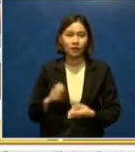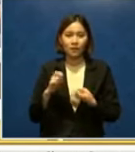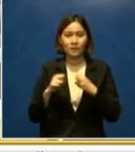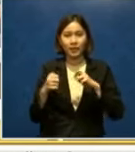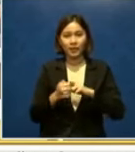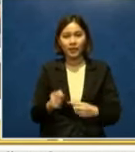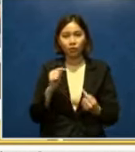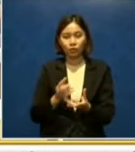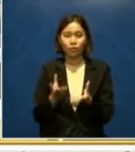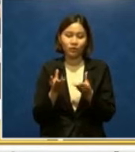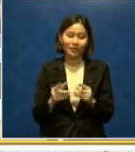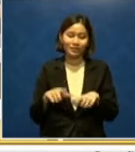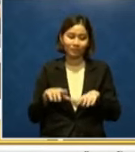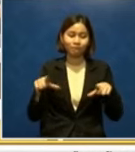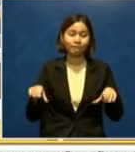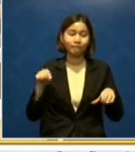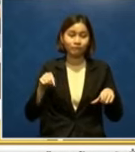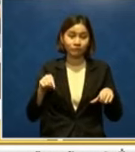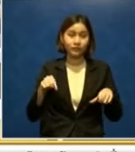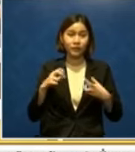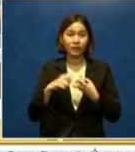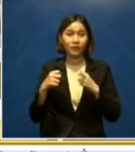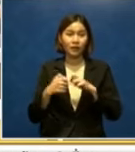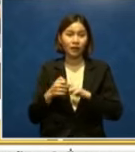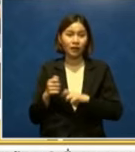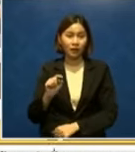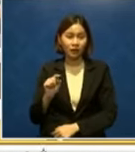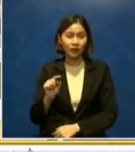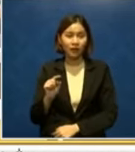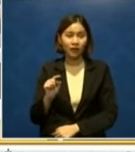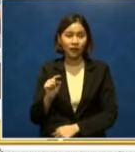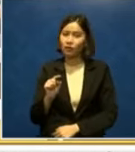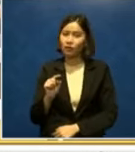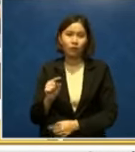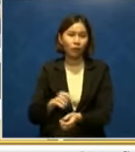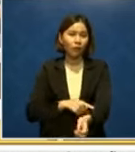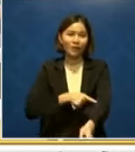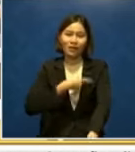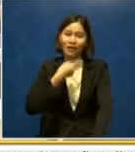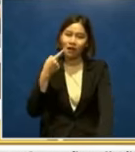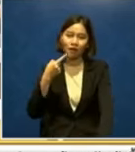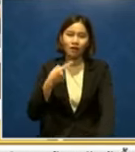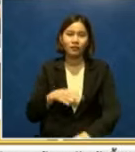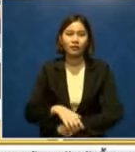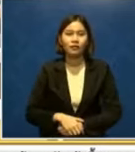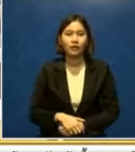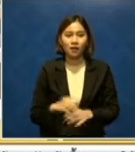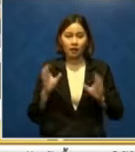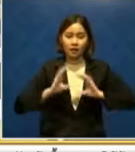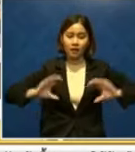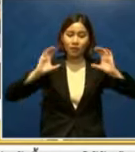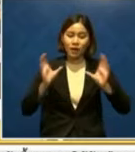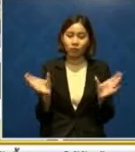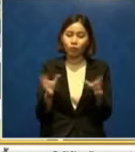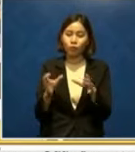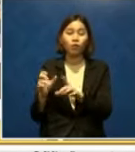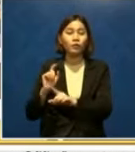ที่ดินเป็นปัญหาที่เขาเรียกว่ามหากาบหลายๆรัฐบาล